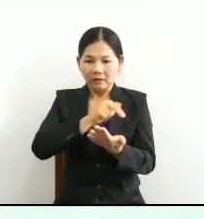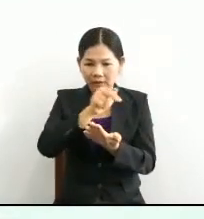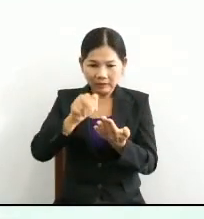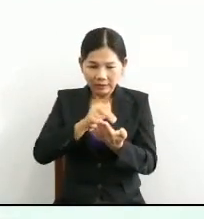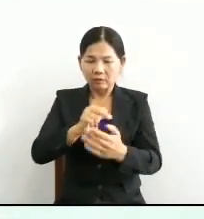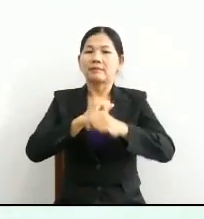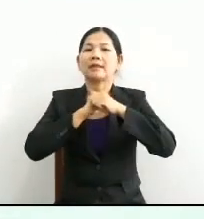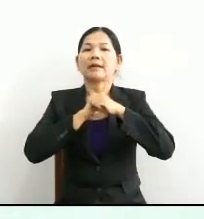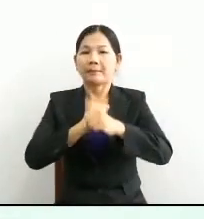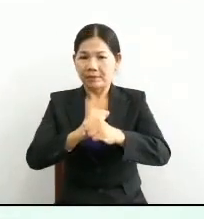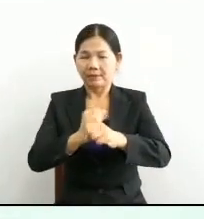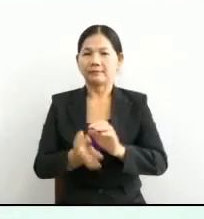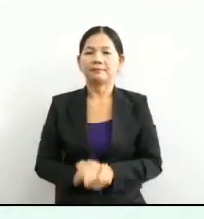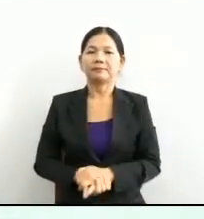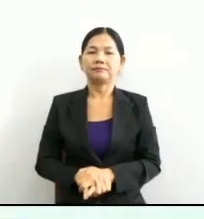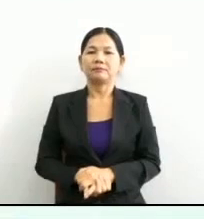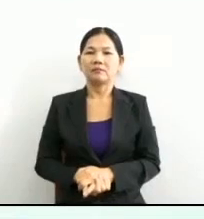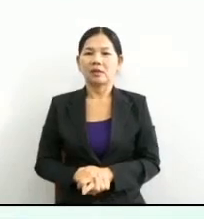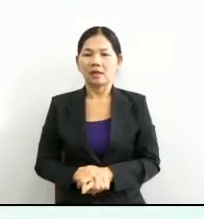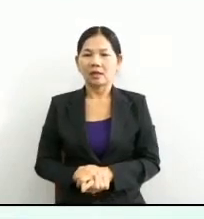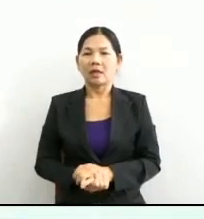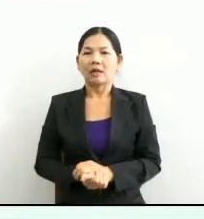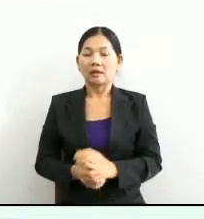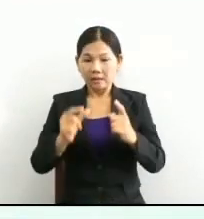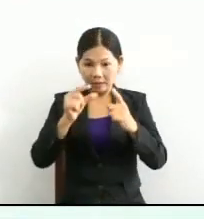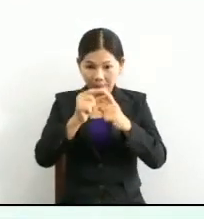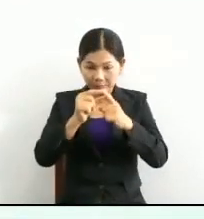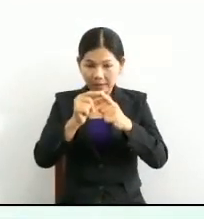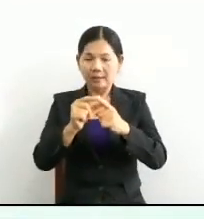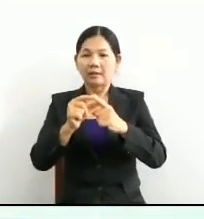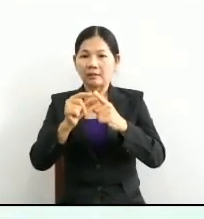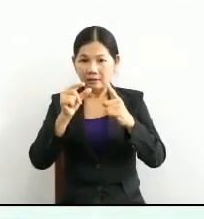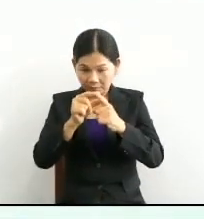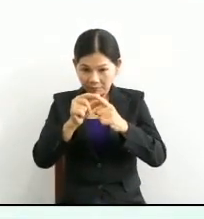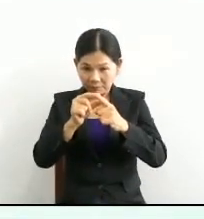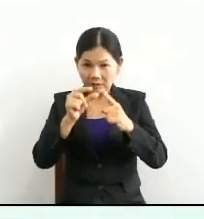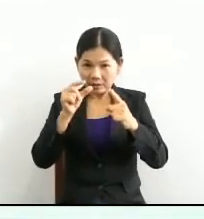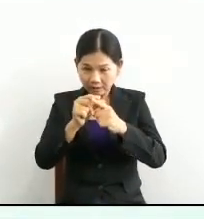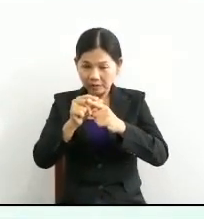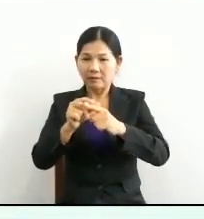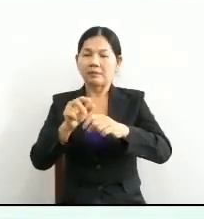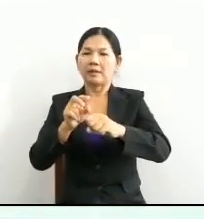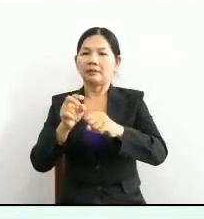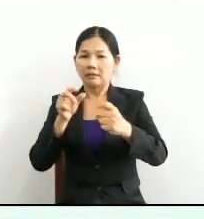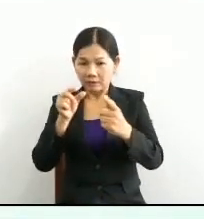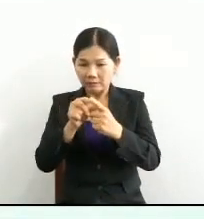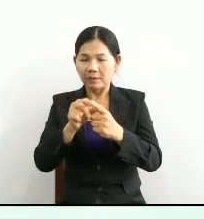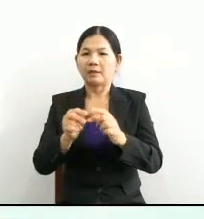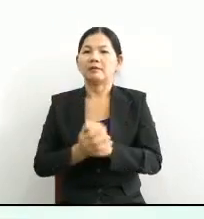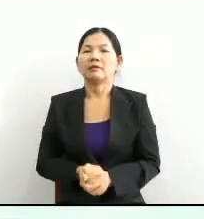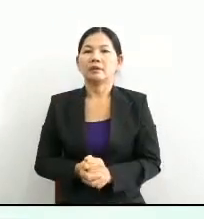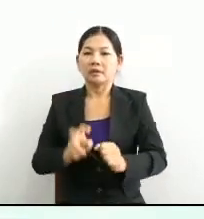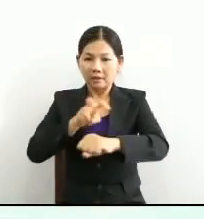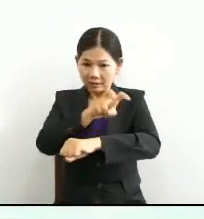cả bì ba mình miên chùm là tầng nít cái mình hai thai đã xa tê nè con nè chịp sẽ cứ cả bì nâng ai nè mòn ta